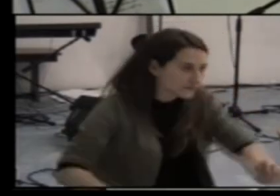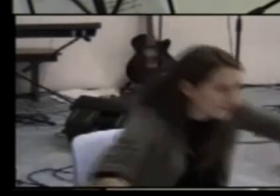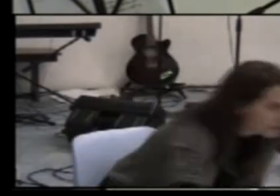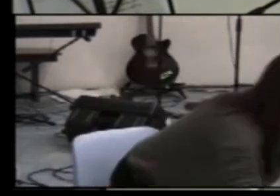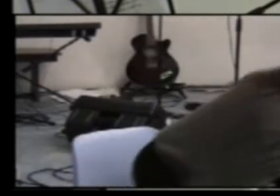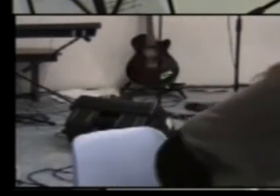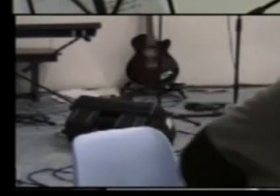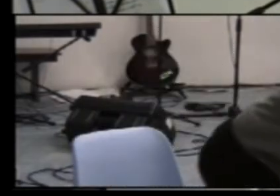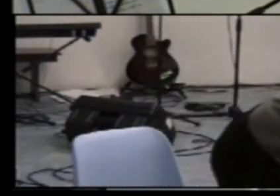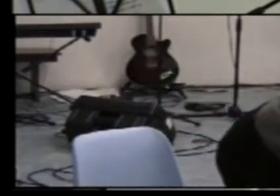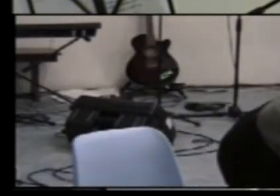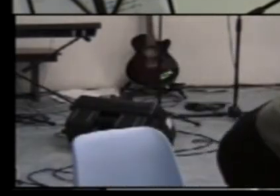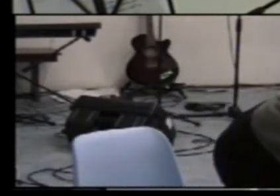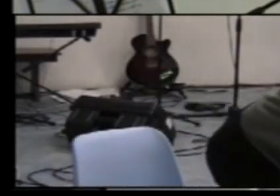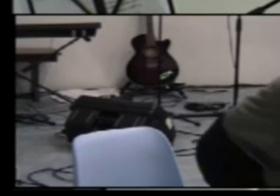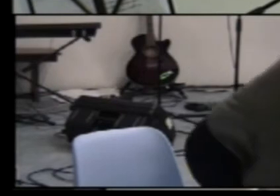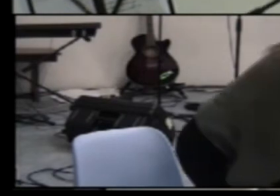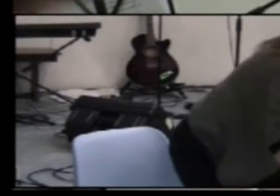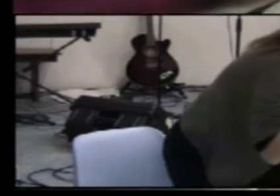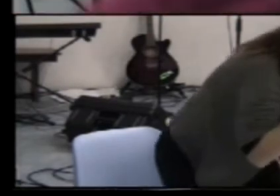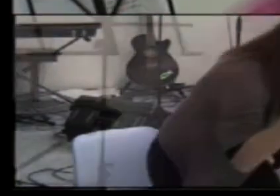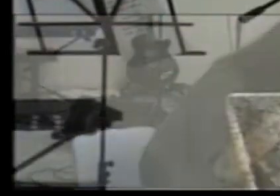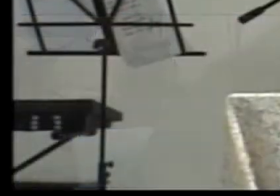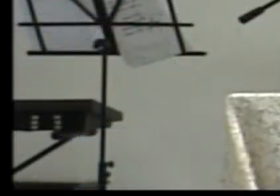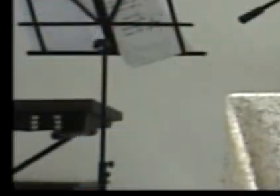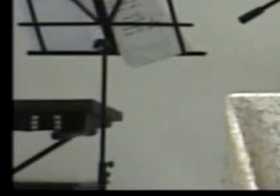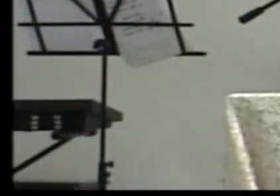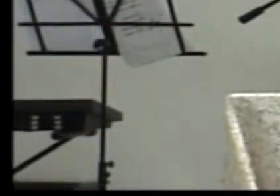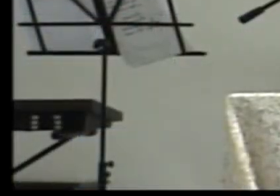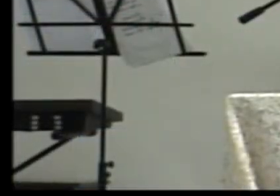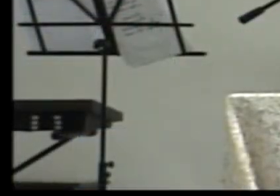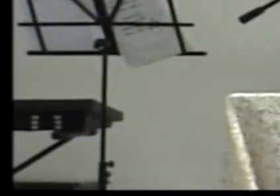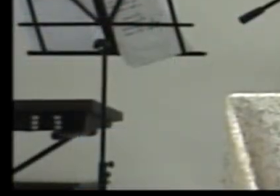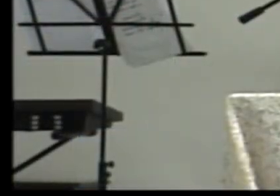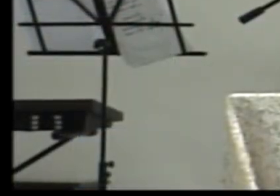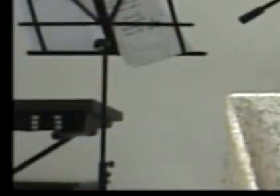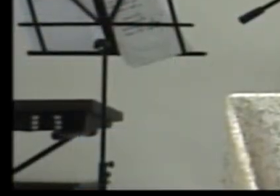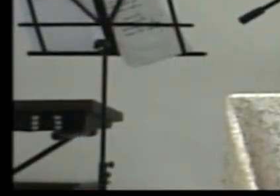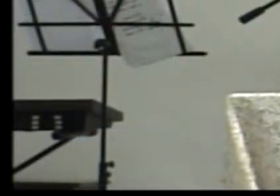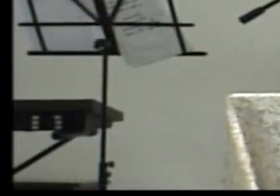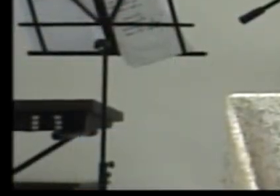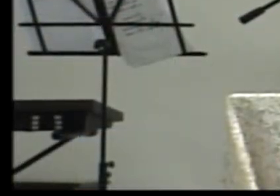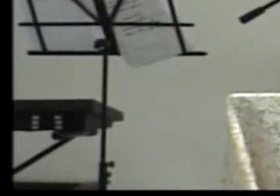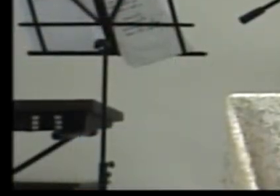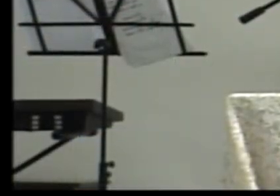ho udito le parole del mio popolo, ho udito il loro grido e mi sono ricordato del